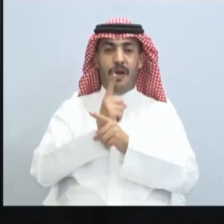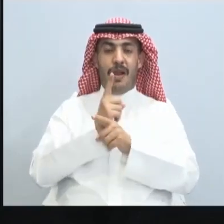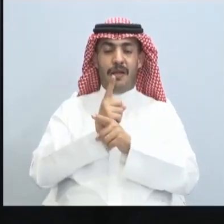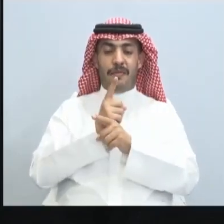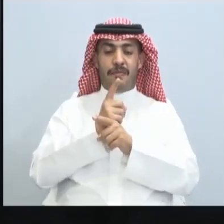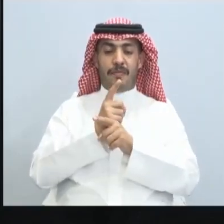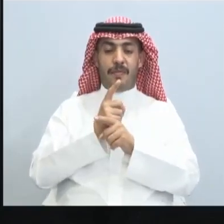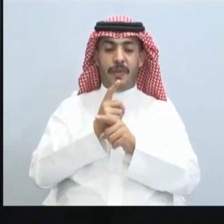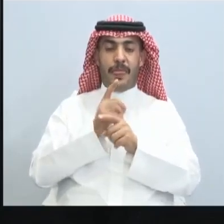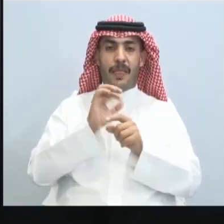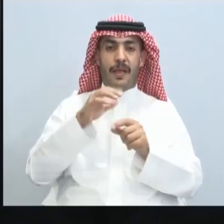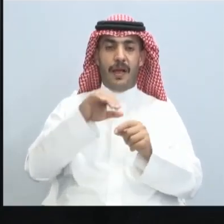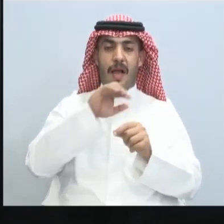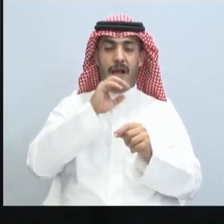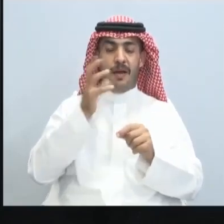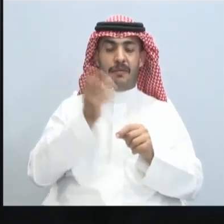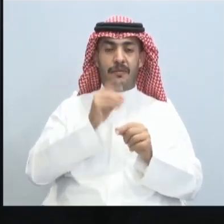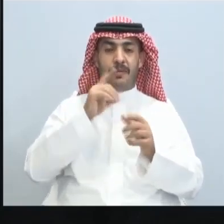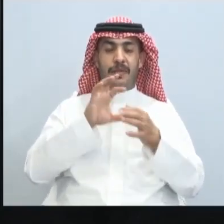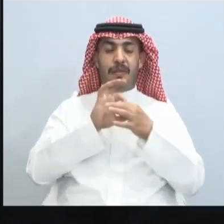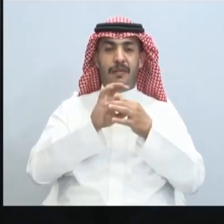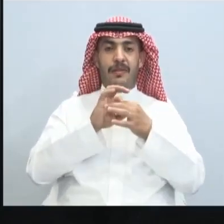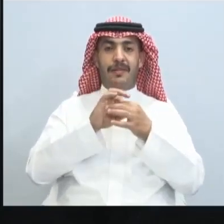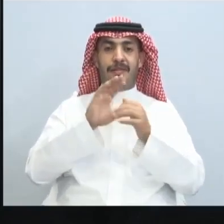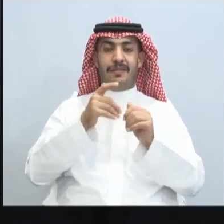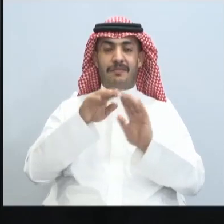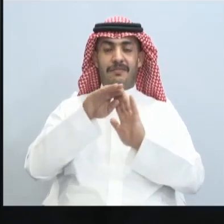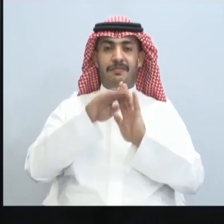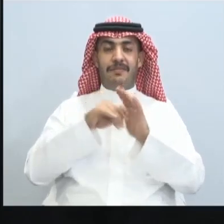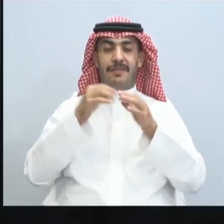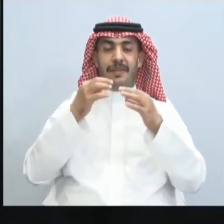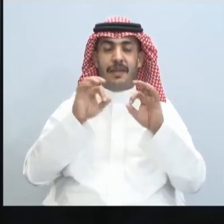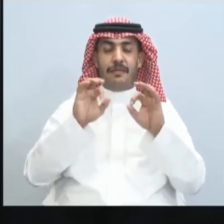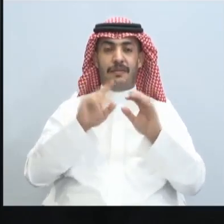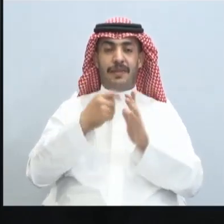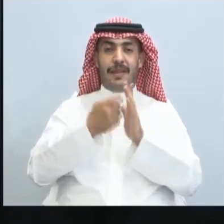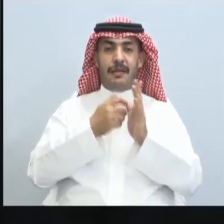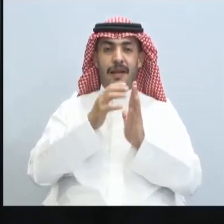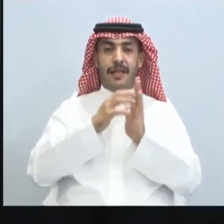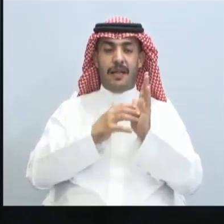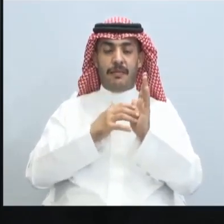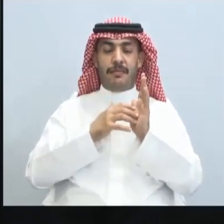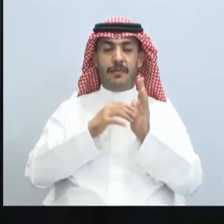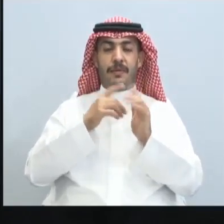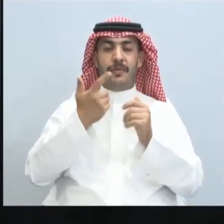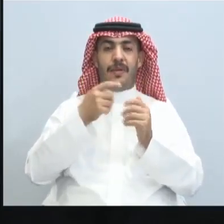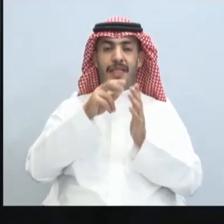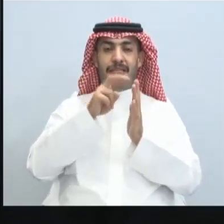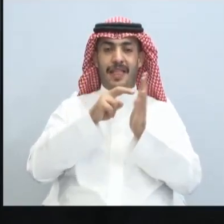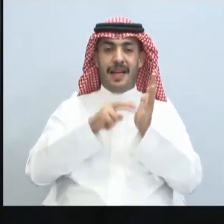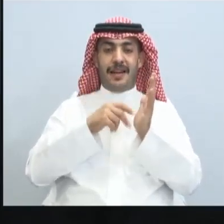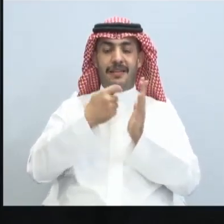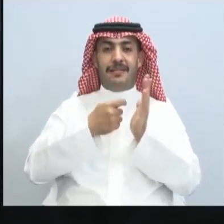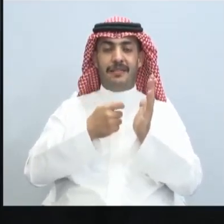وكذلك اولياء الامور اذا ارادوا التواصل معها هنالك تعليمات فيما يتعلق في كتابه الخطاب او كتابه التقرير